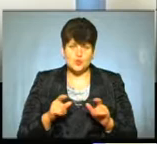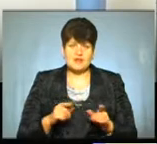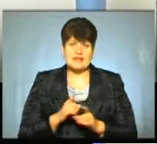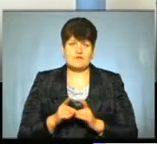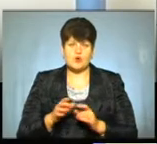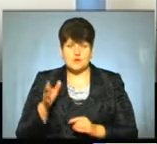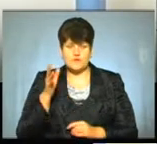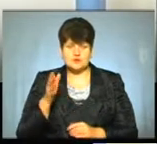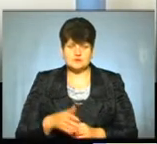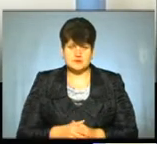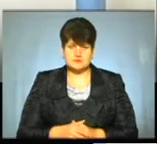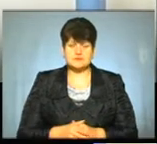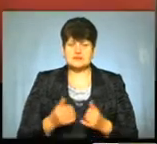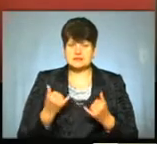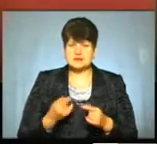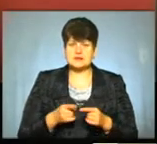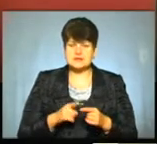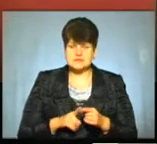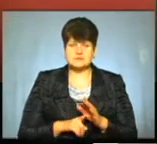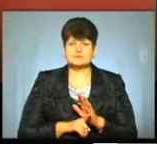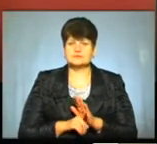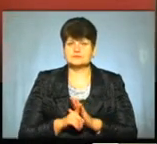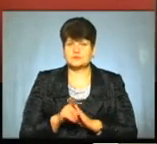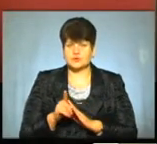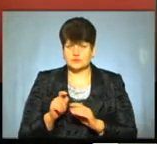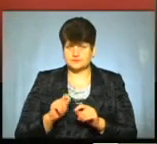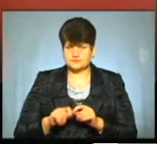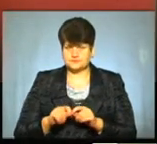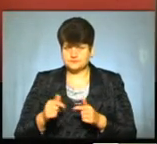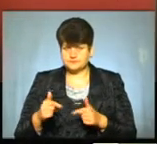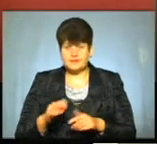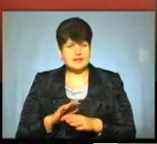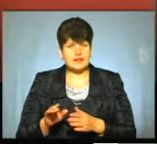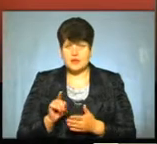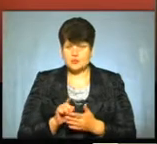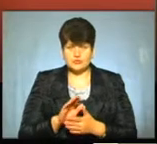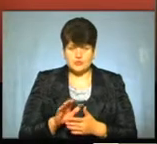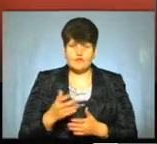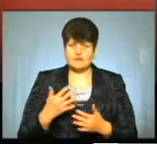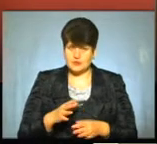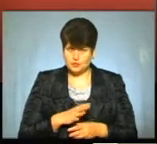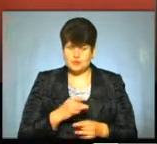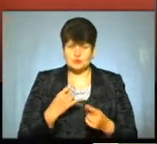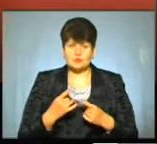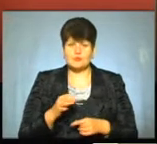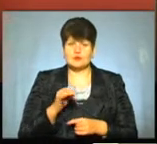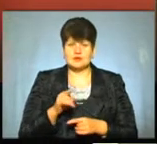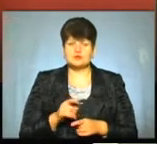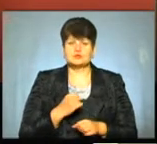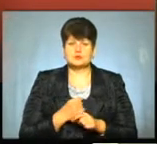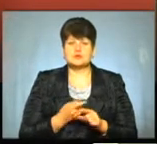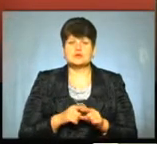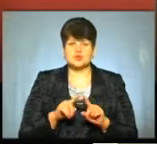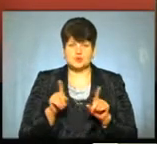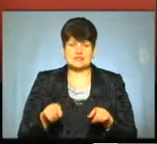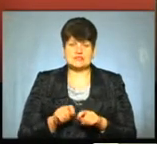і реформа в освіті. Зараз це пілотна сертифікація, тобто не обов'язкова. Чи вже йшла мова про те, щоб